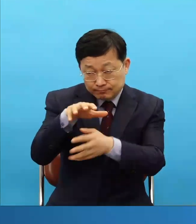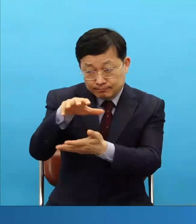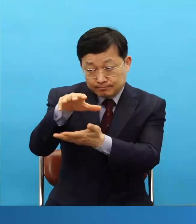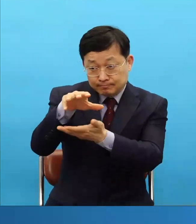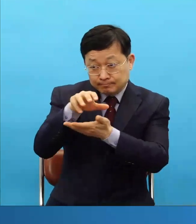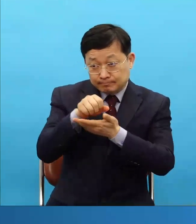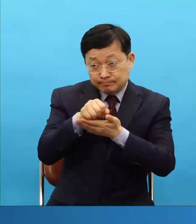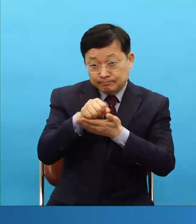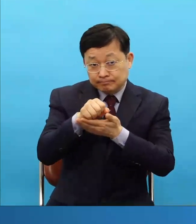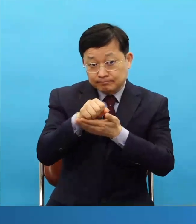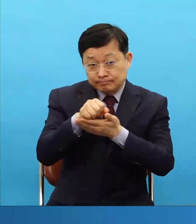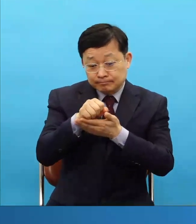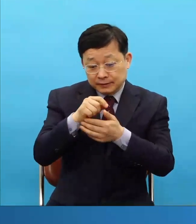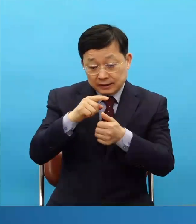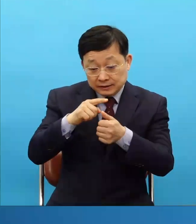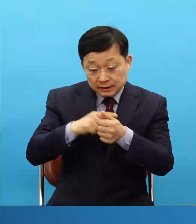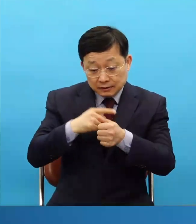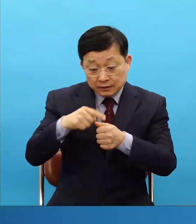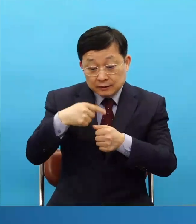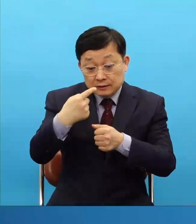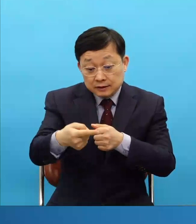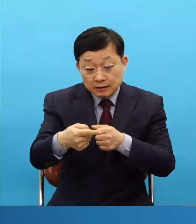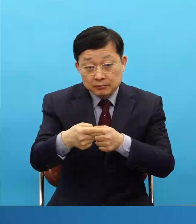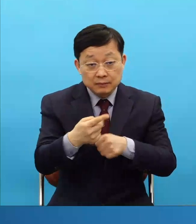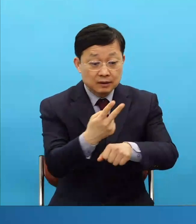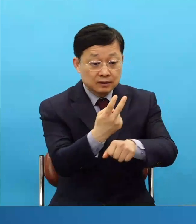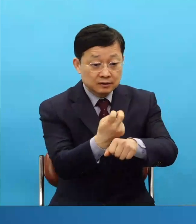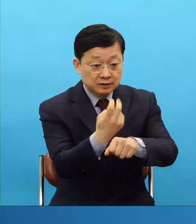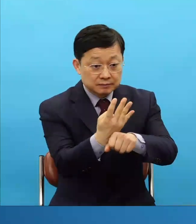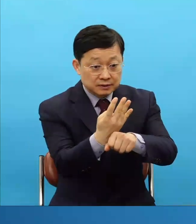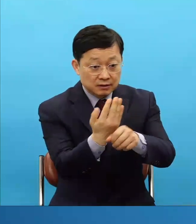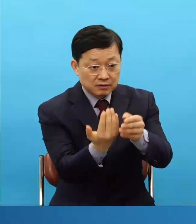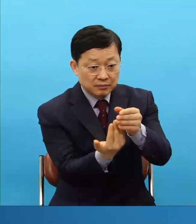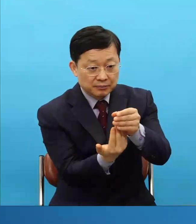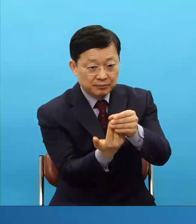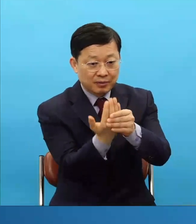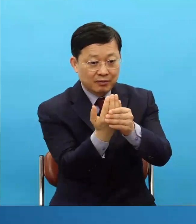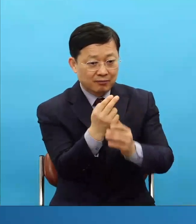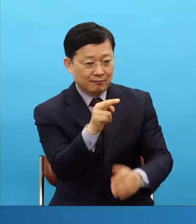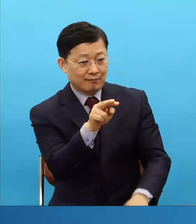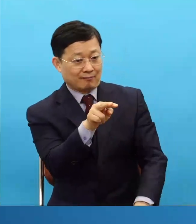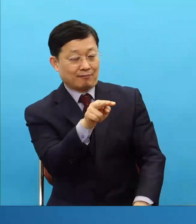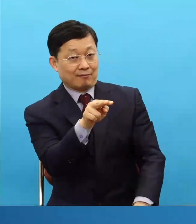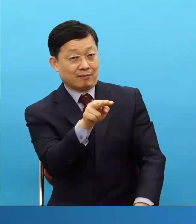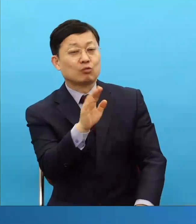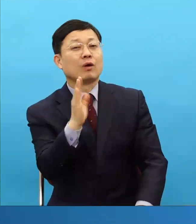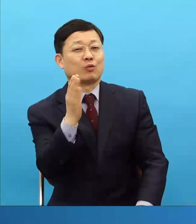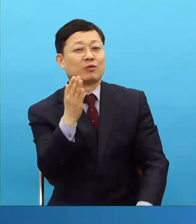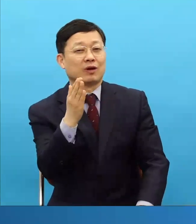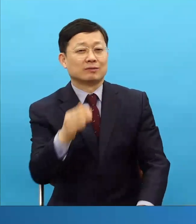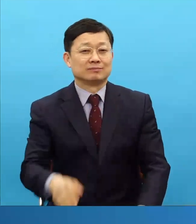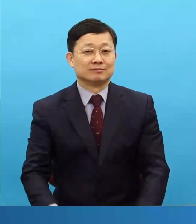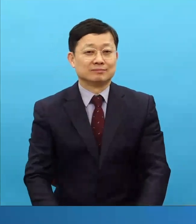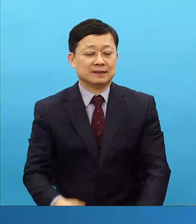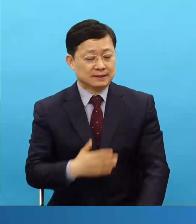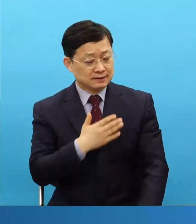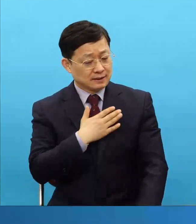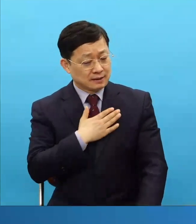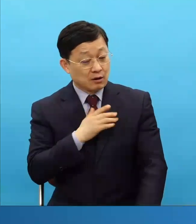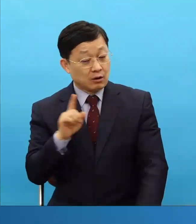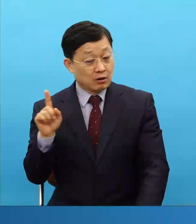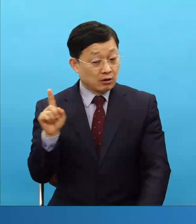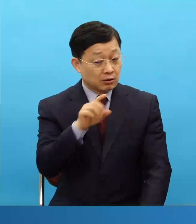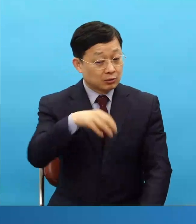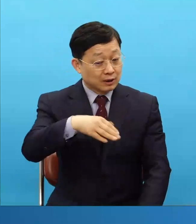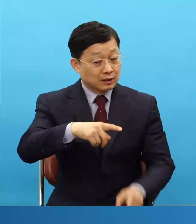이게 나와져요. But if you have this prayer system, then you will have this 24 hours. 자, 그러면 됩니다. 본인이 내가 어디서든지 기도로가